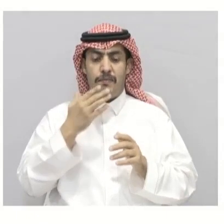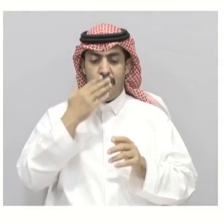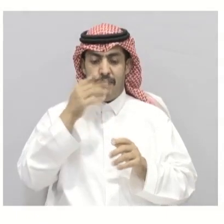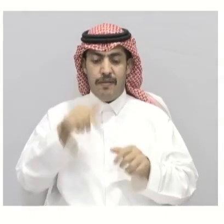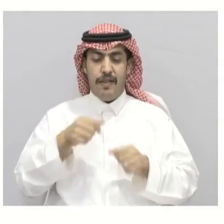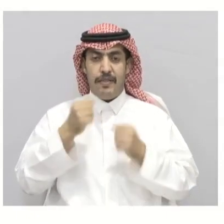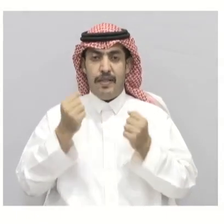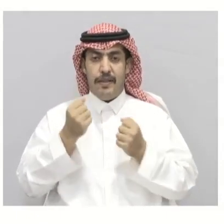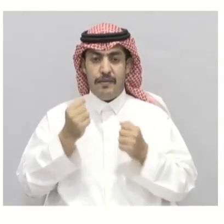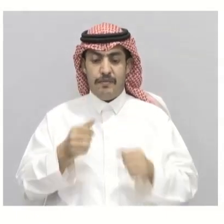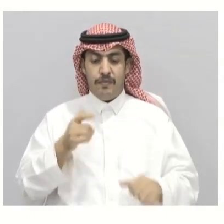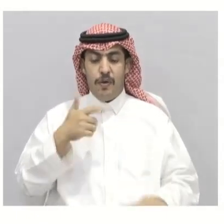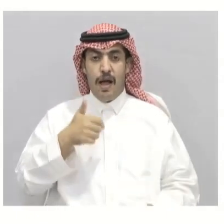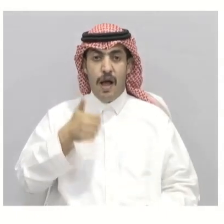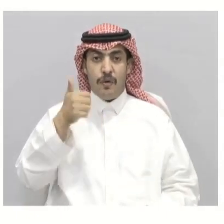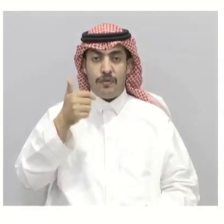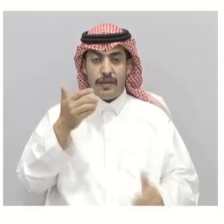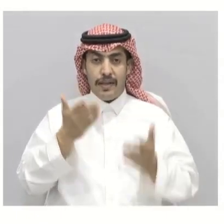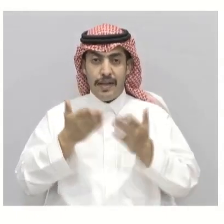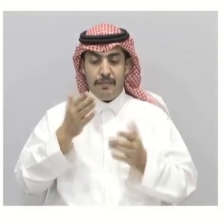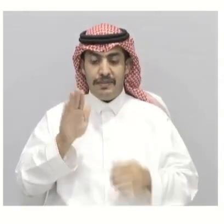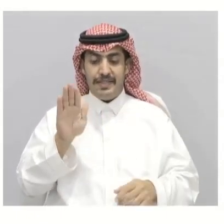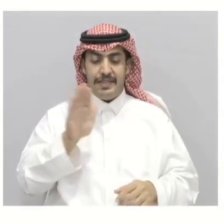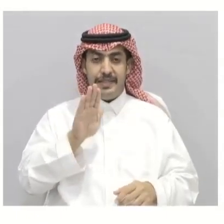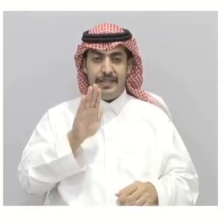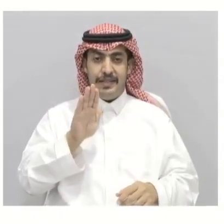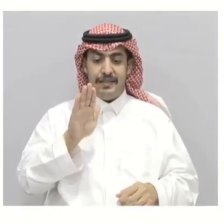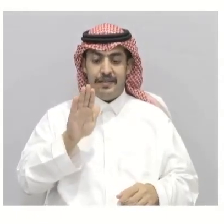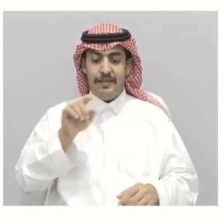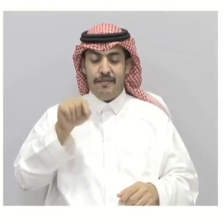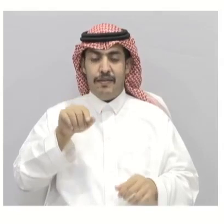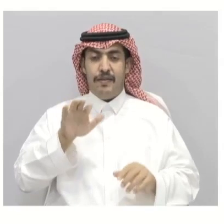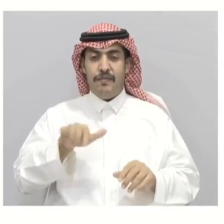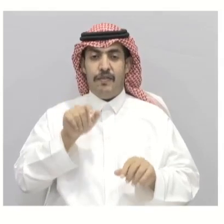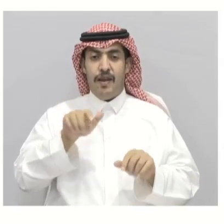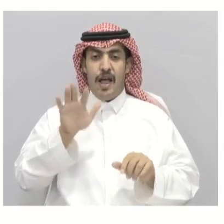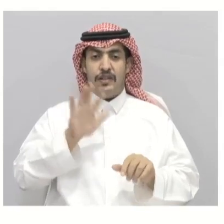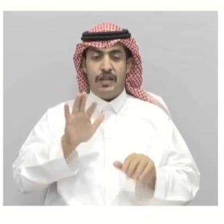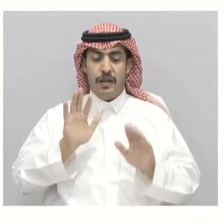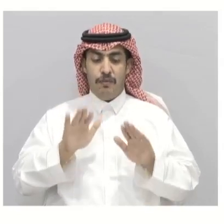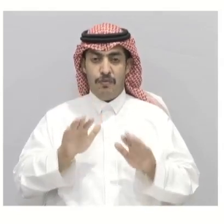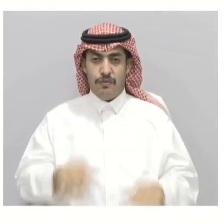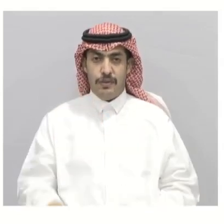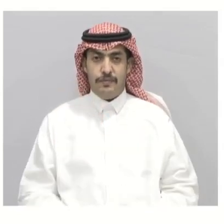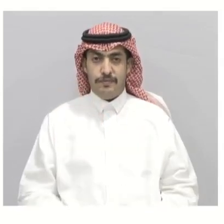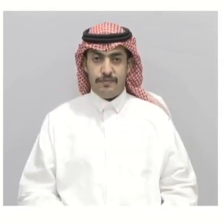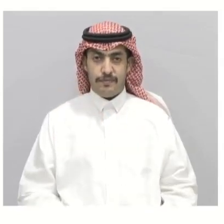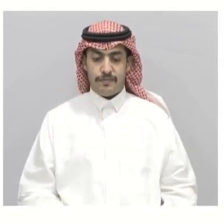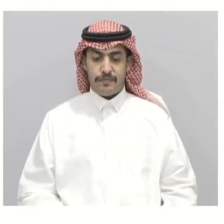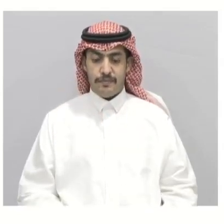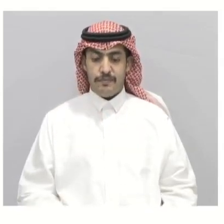وهو يقول اوجد قيمه سين في كلا من الاشكال الاتيه